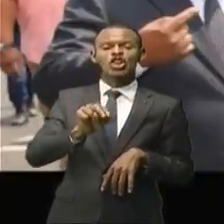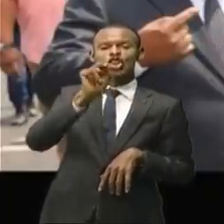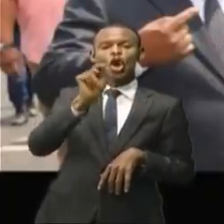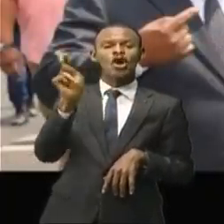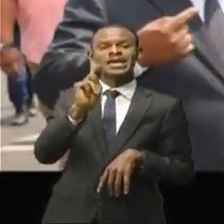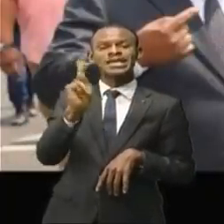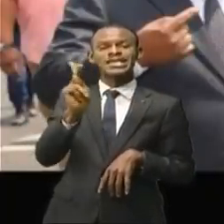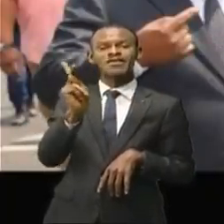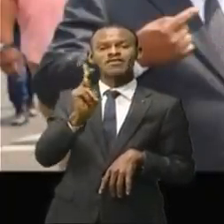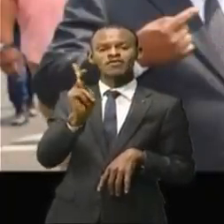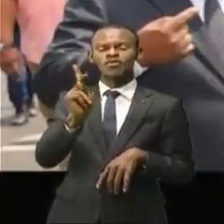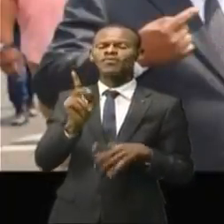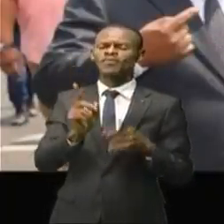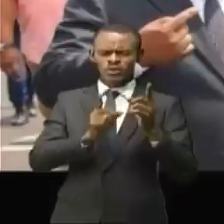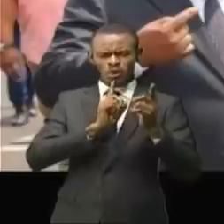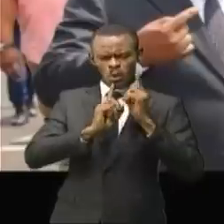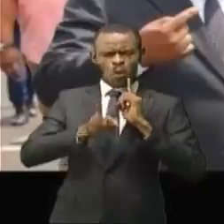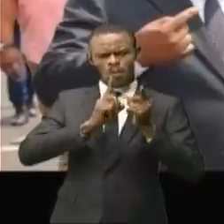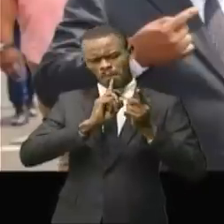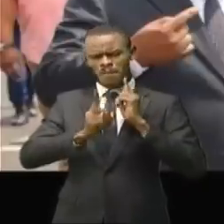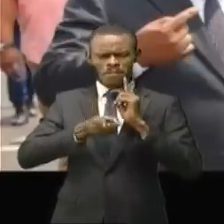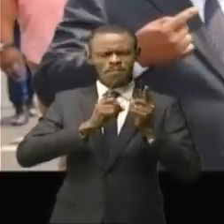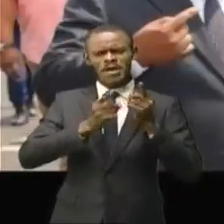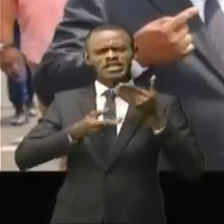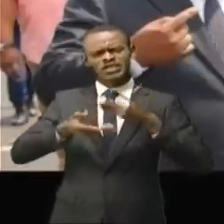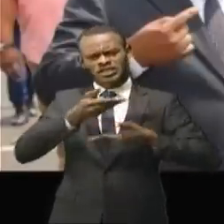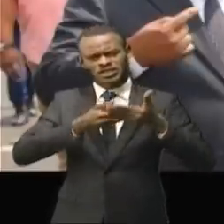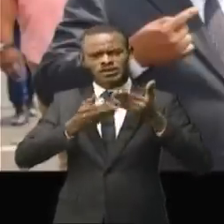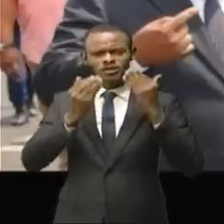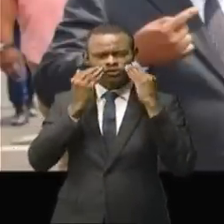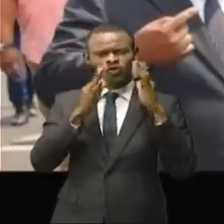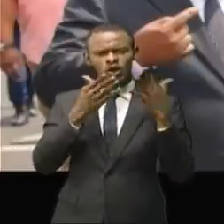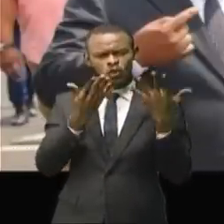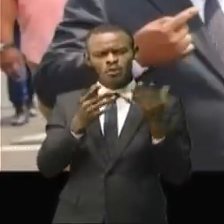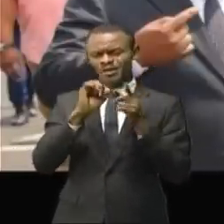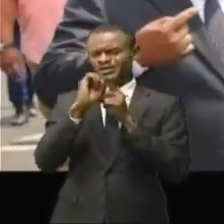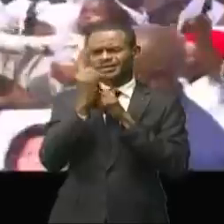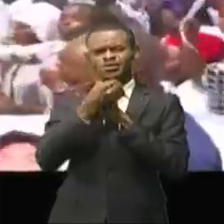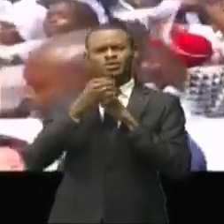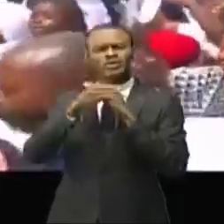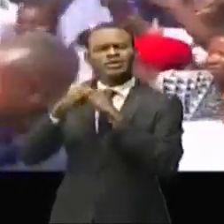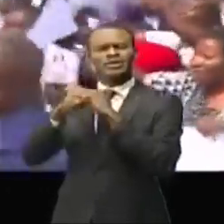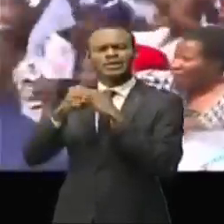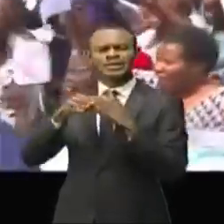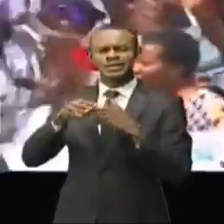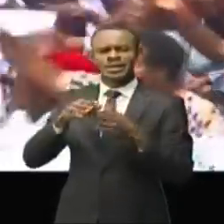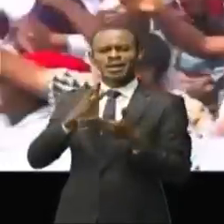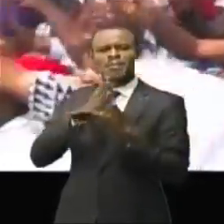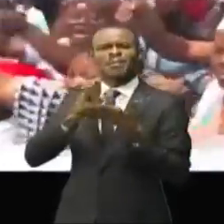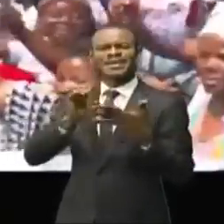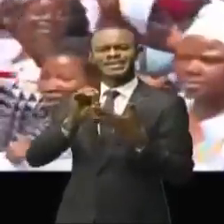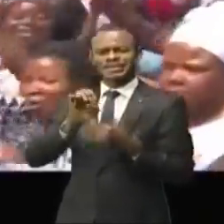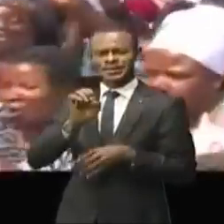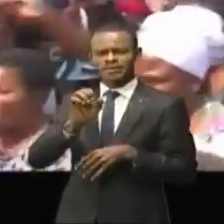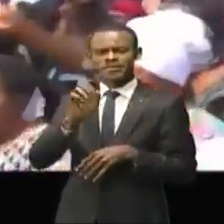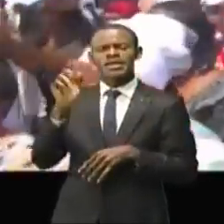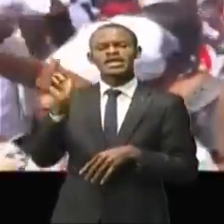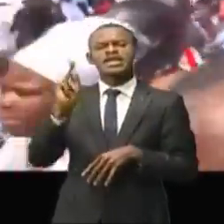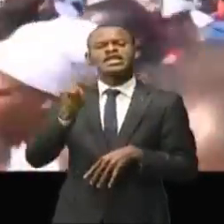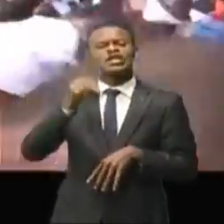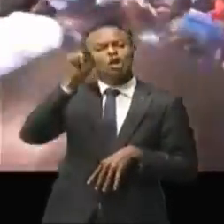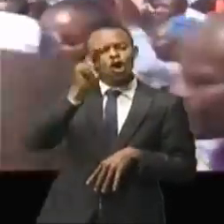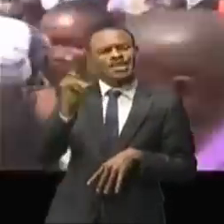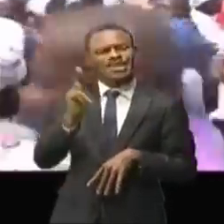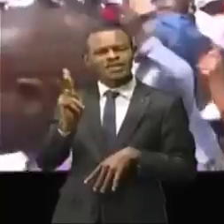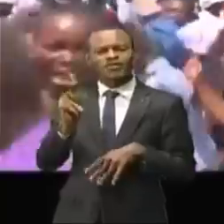que le gouvernement a brossé à l'intention de son hôte la situation sécuritaire dans la région sur place la population assiste